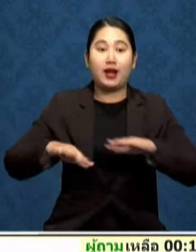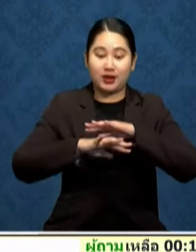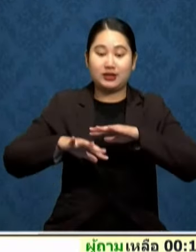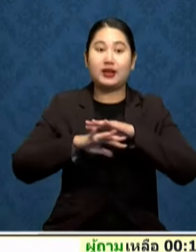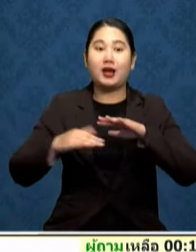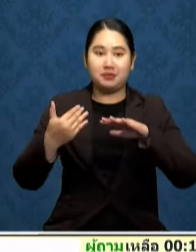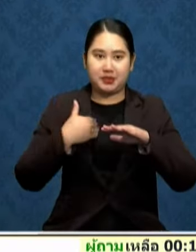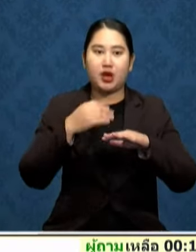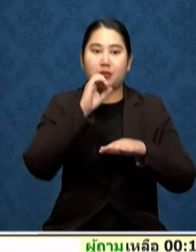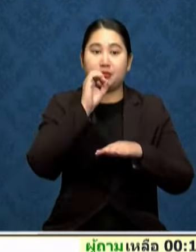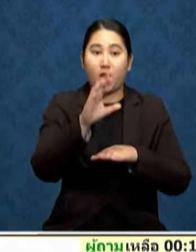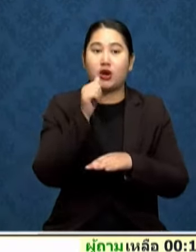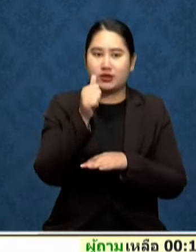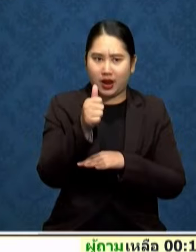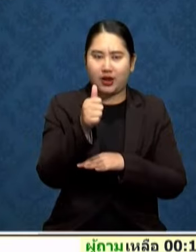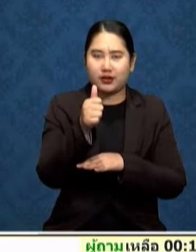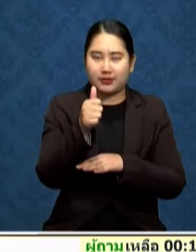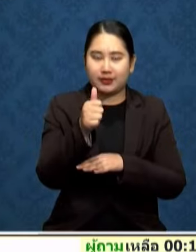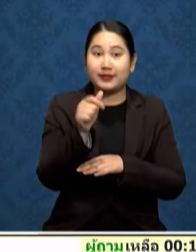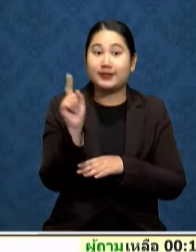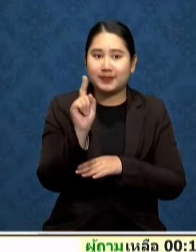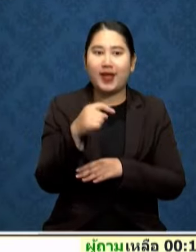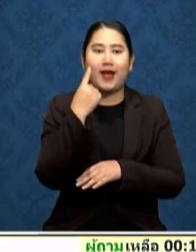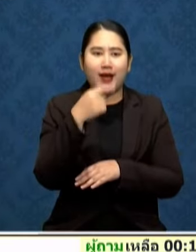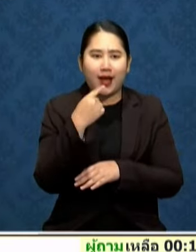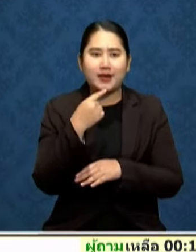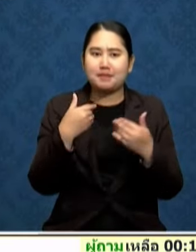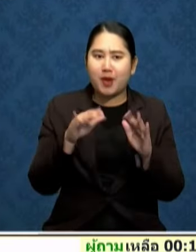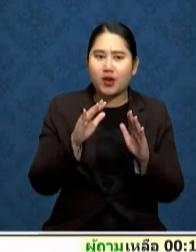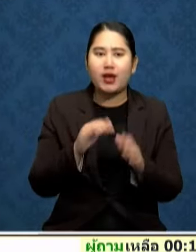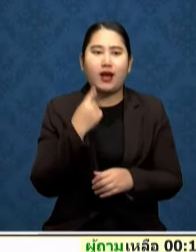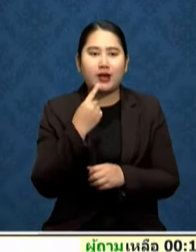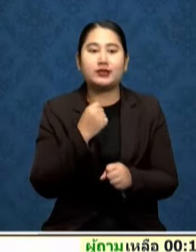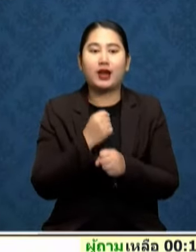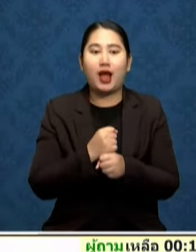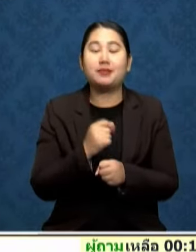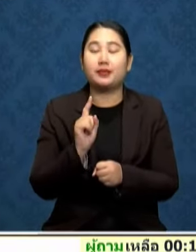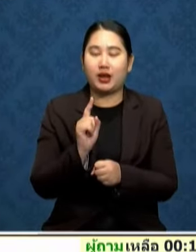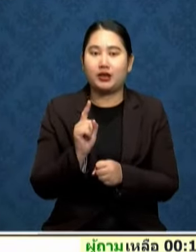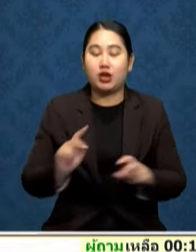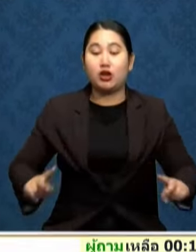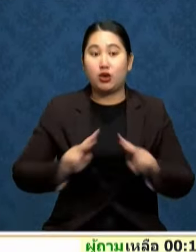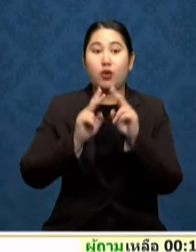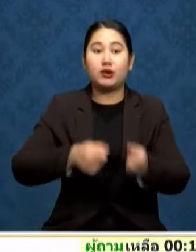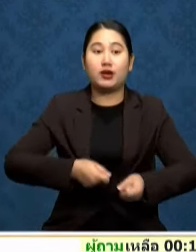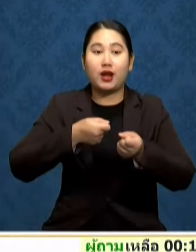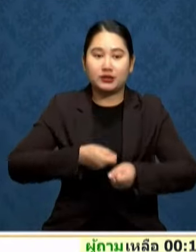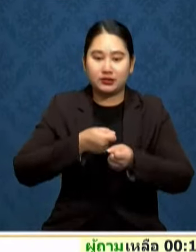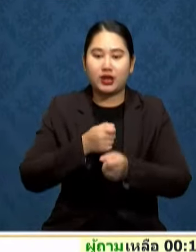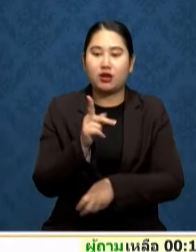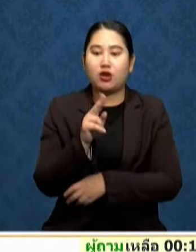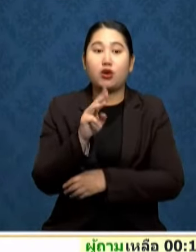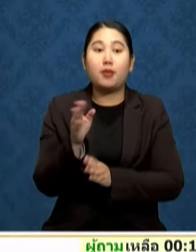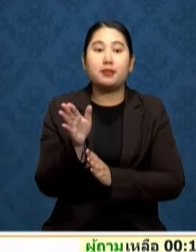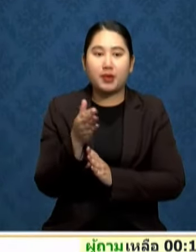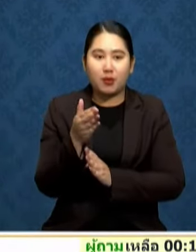ที่มันสามารถระบุถึงต้นตอนะครับระบุว่าใครเป็นคนทําบริษัทใดเป็นคนทําเนี่ยทางกระทรวงเกษตรและสหกรณ์และกรมประมงยินดี